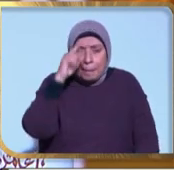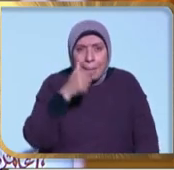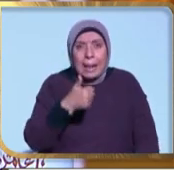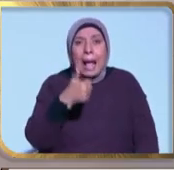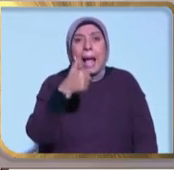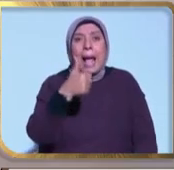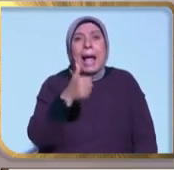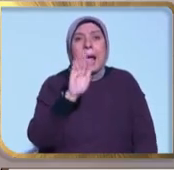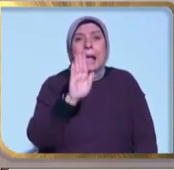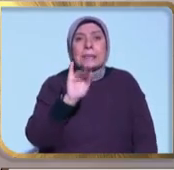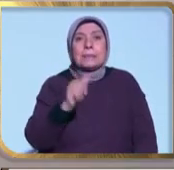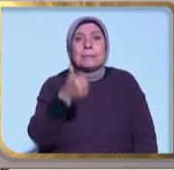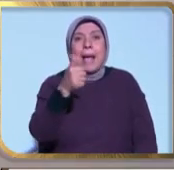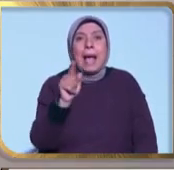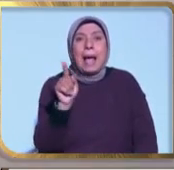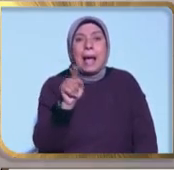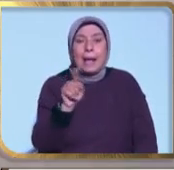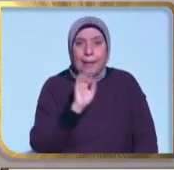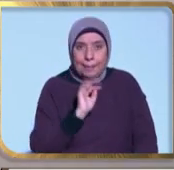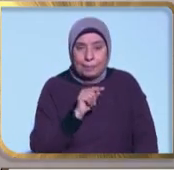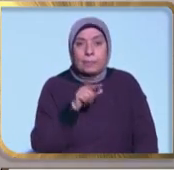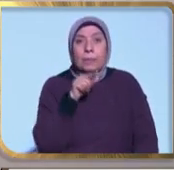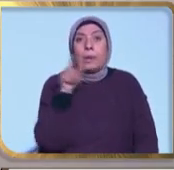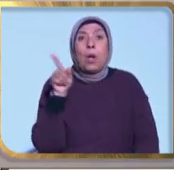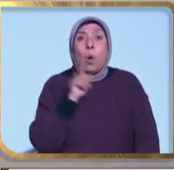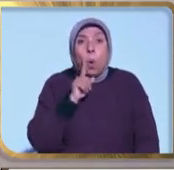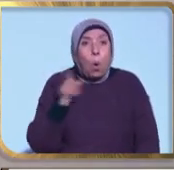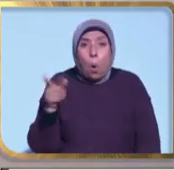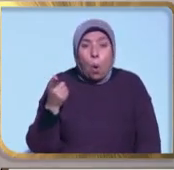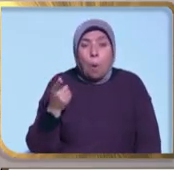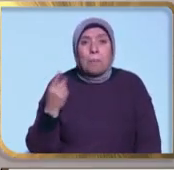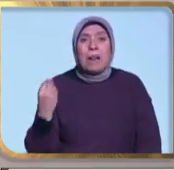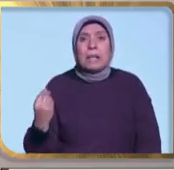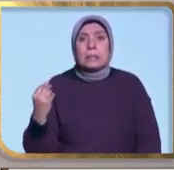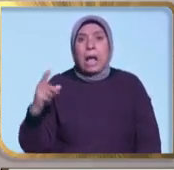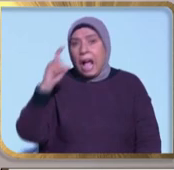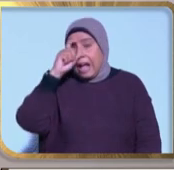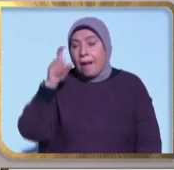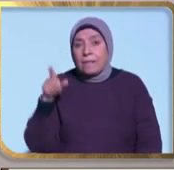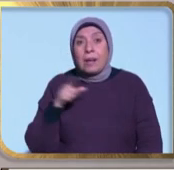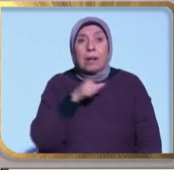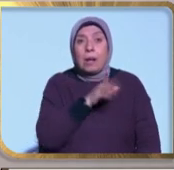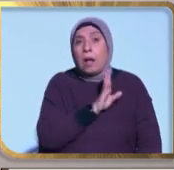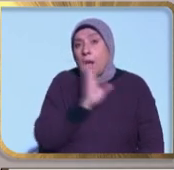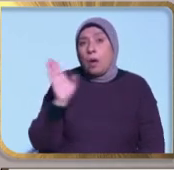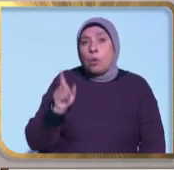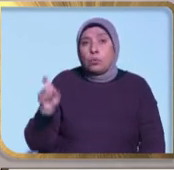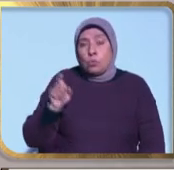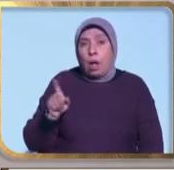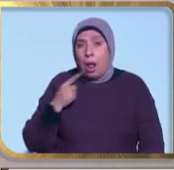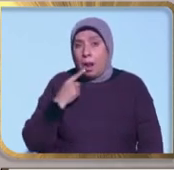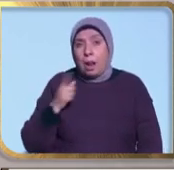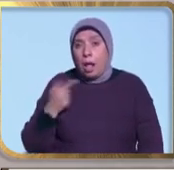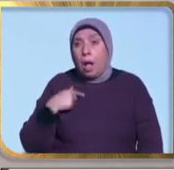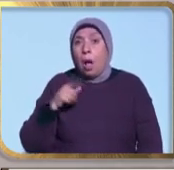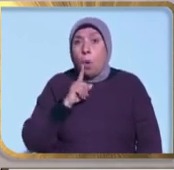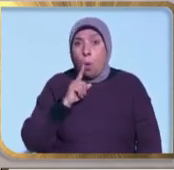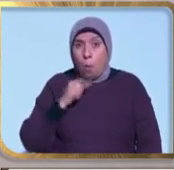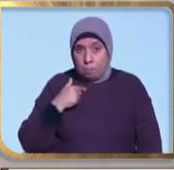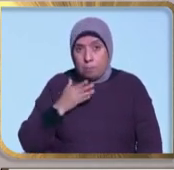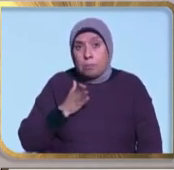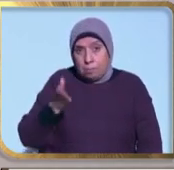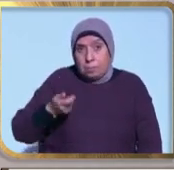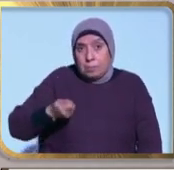مؤمنه فراحت سالت رسول الله صلى الله عليه وسلم وقالت اصل اصل امي قال نعم صلي امك